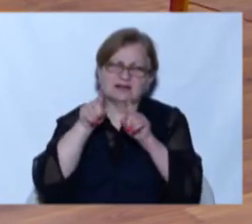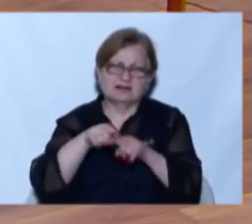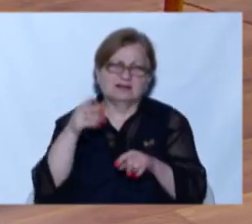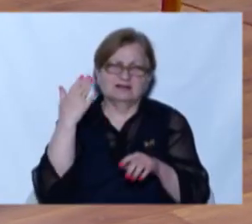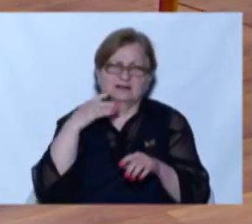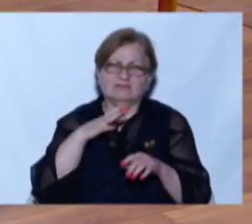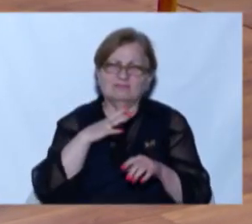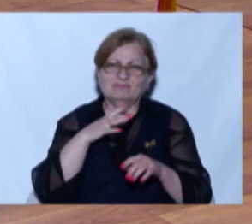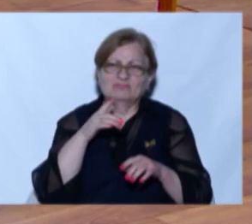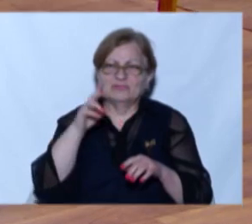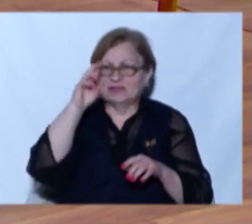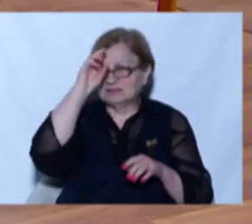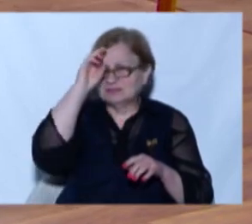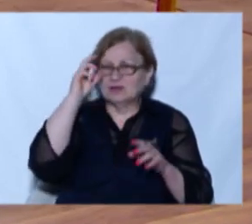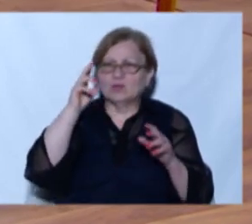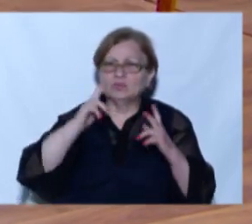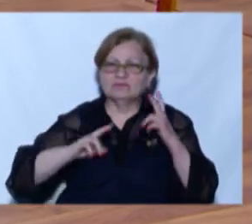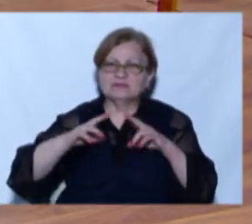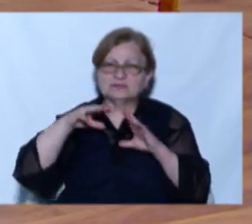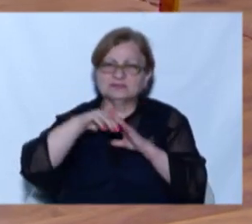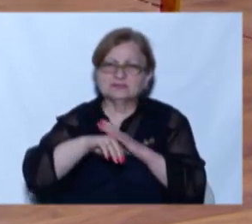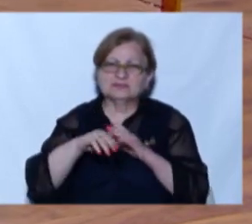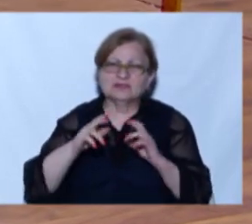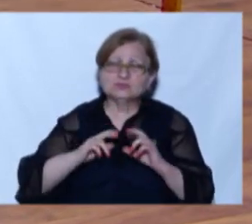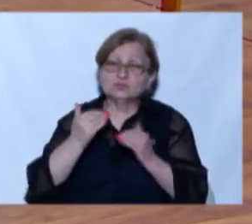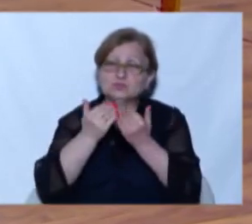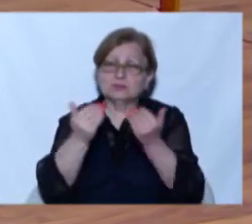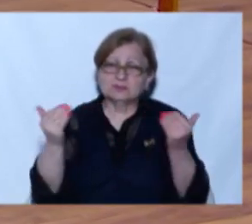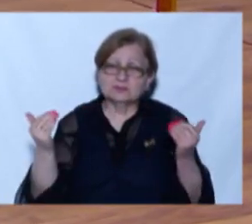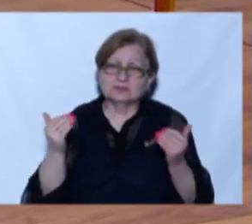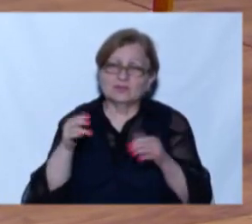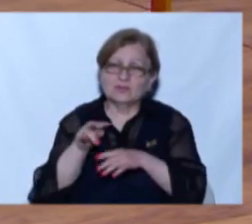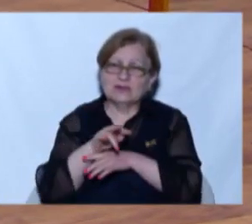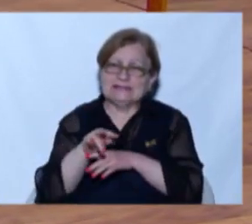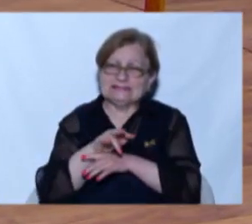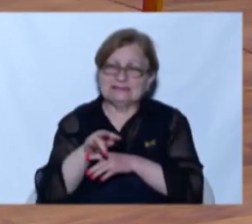დროს სახელმწიფო უნივერსიტეტის სტუდენტთა